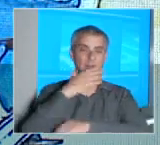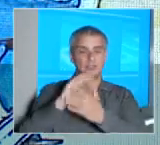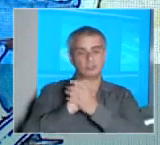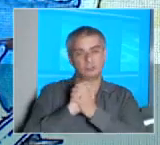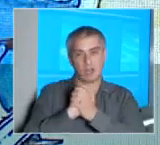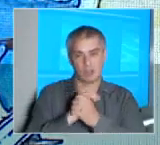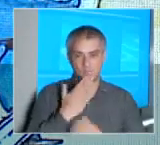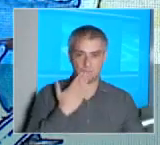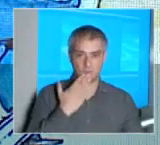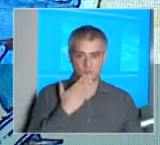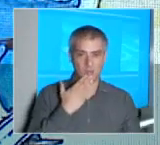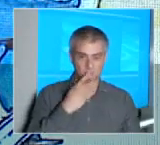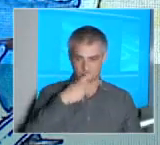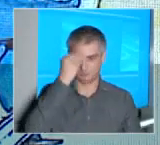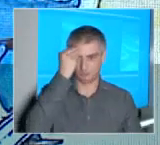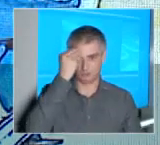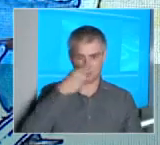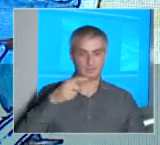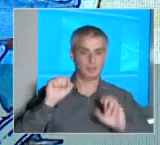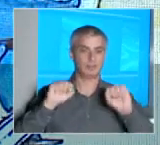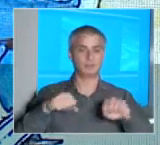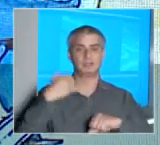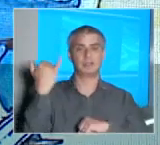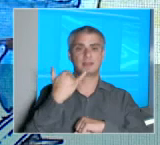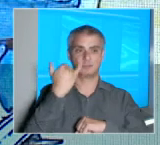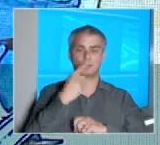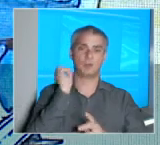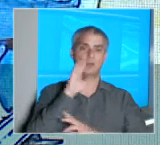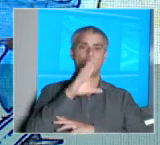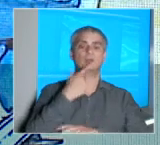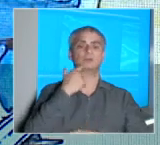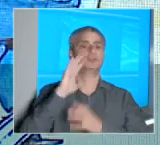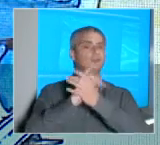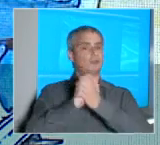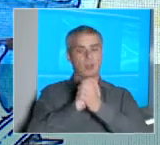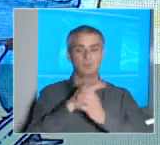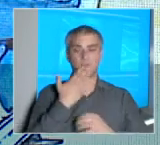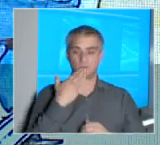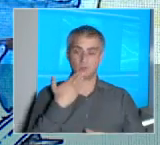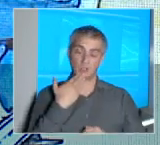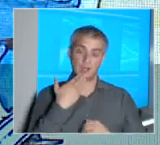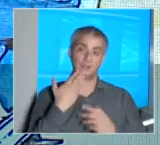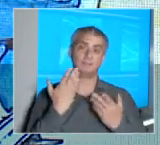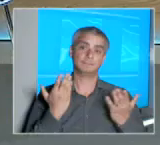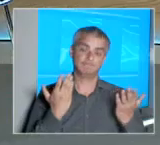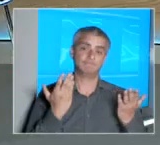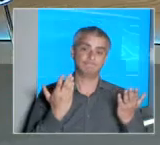לך מירושלים. אתם זוכרים את הנשיא שבכל פעם שהוא עולה לשידור הוא אומר שלום לכם מירושלים, נכון?